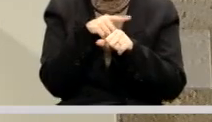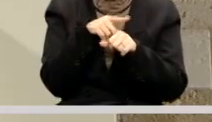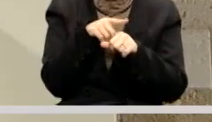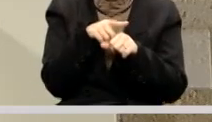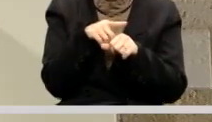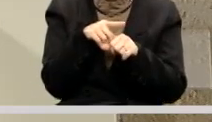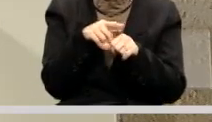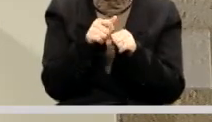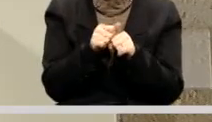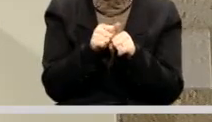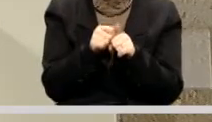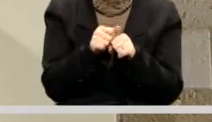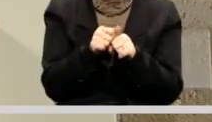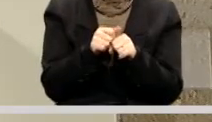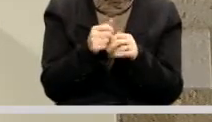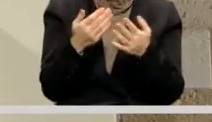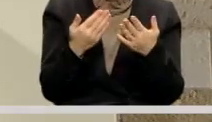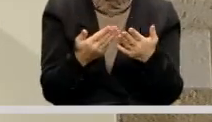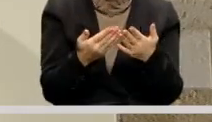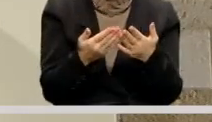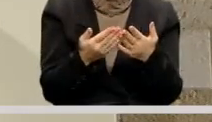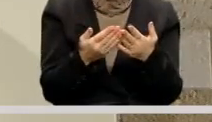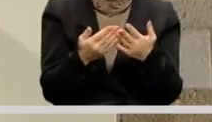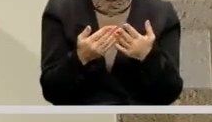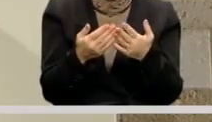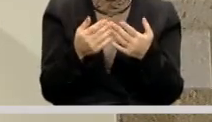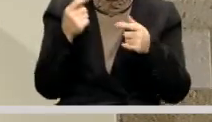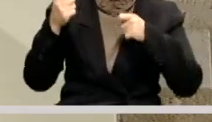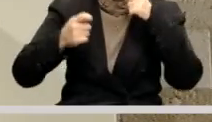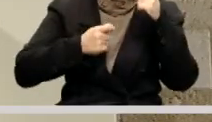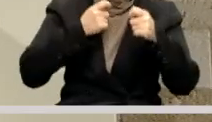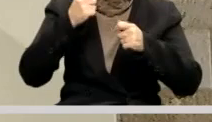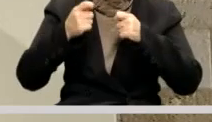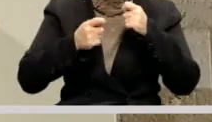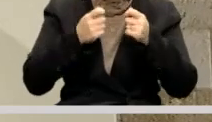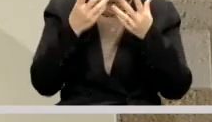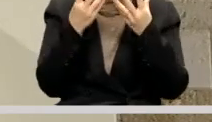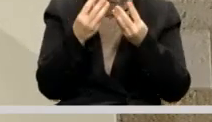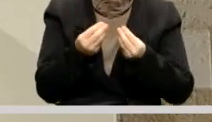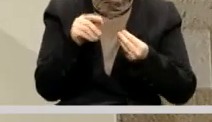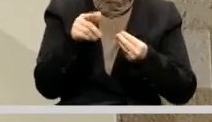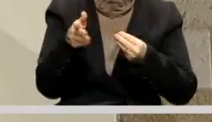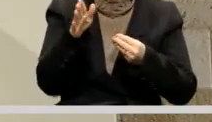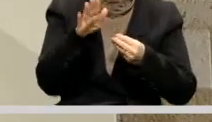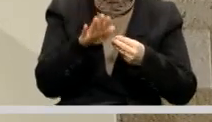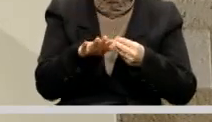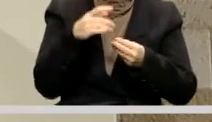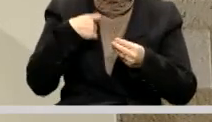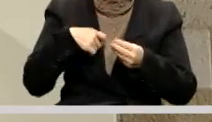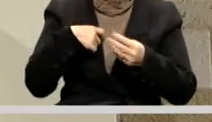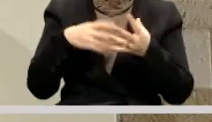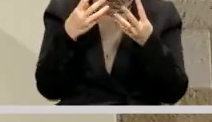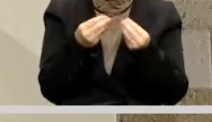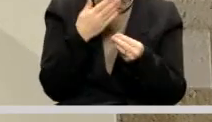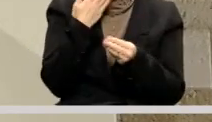göre, sirkadyen ritmimize göre zaten enerji dağılımımız sağlanmış oluyor. Bunların dışında da özel olarak